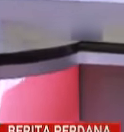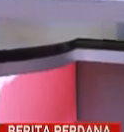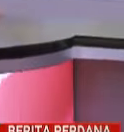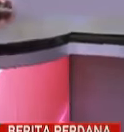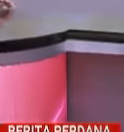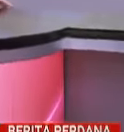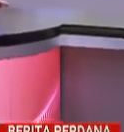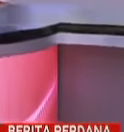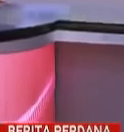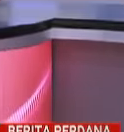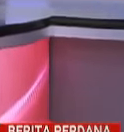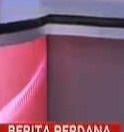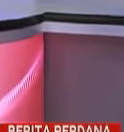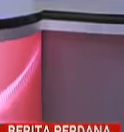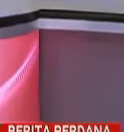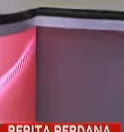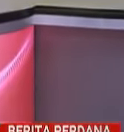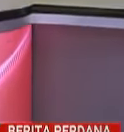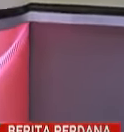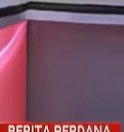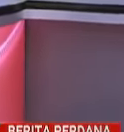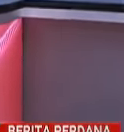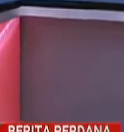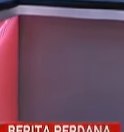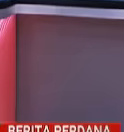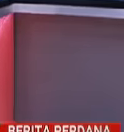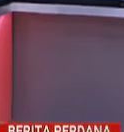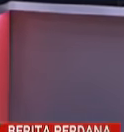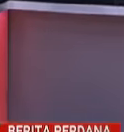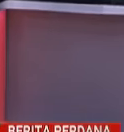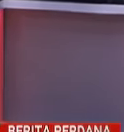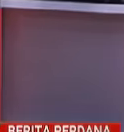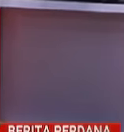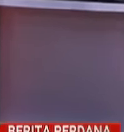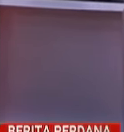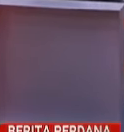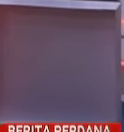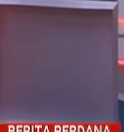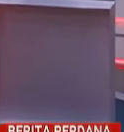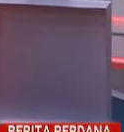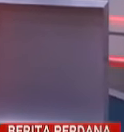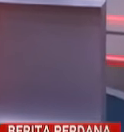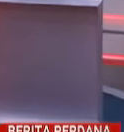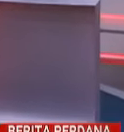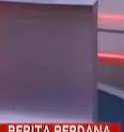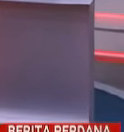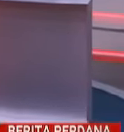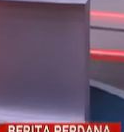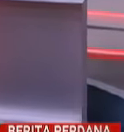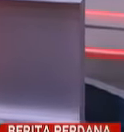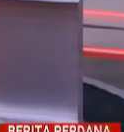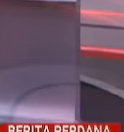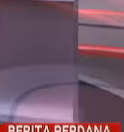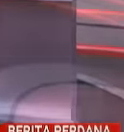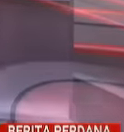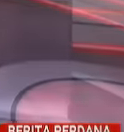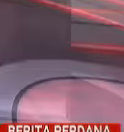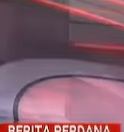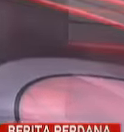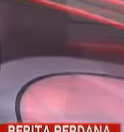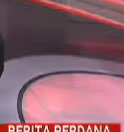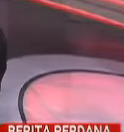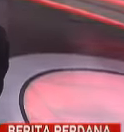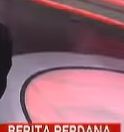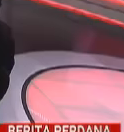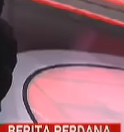the beauty n makan sama ikan primatan helikopter Duri dalam tempo lima tahun laporan penuh bersama kami dan